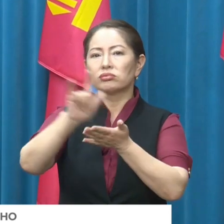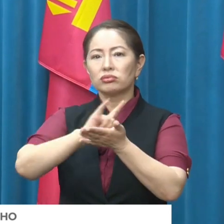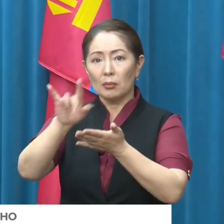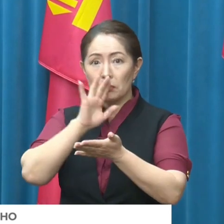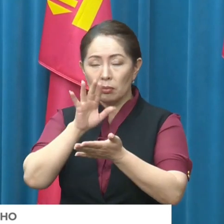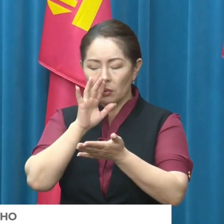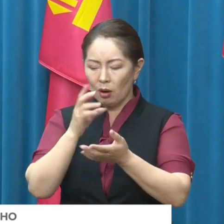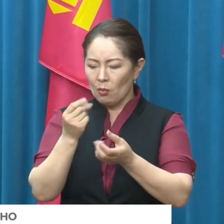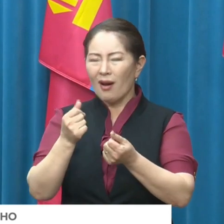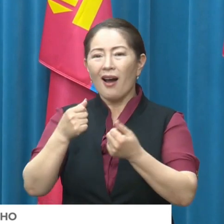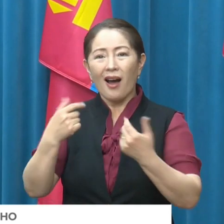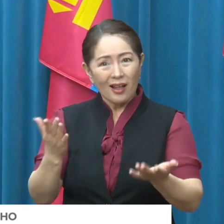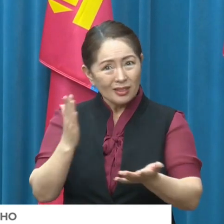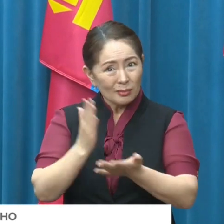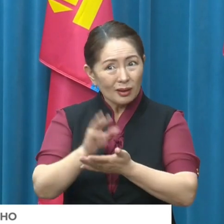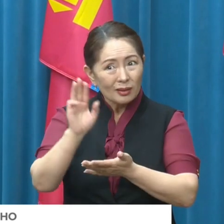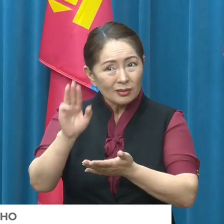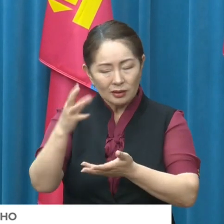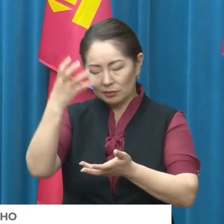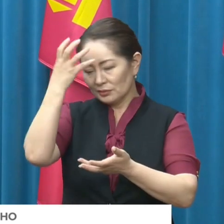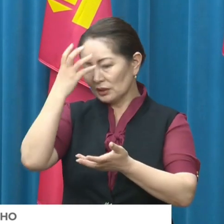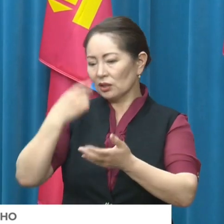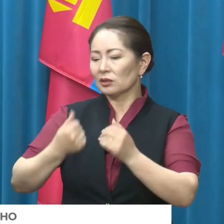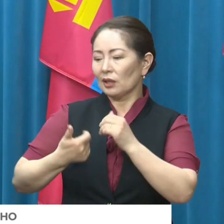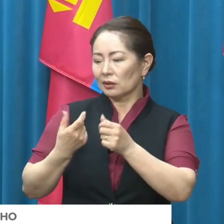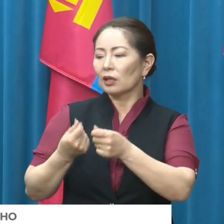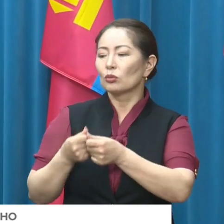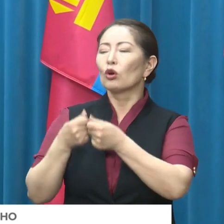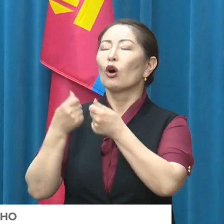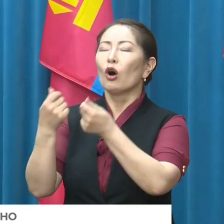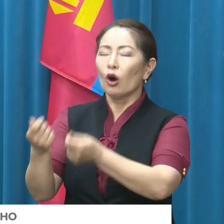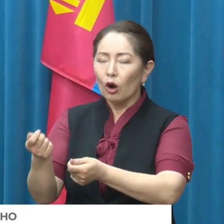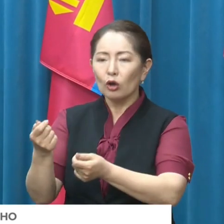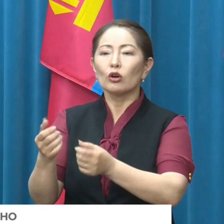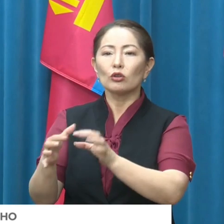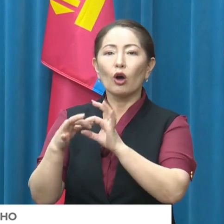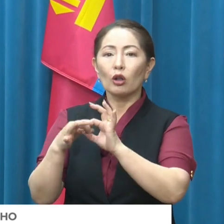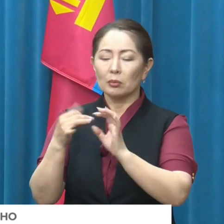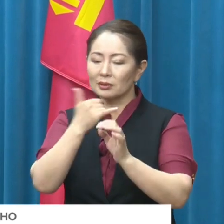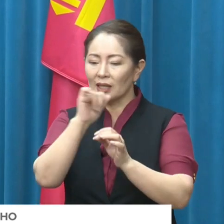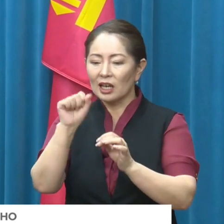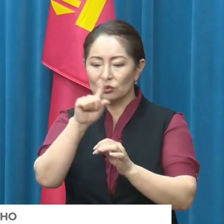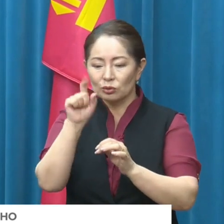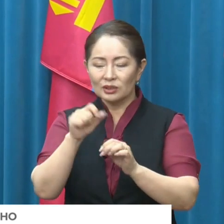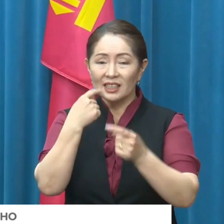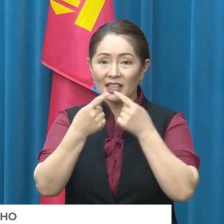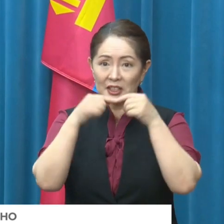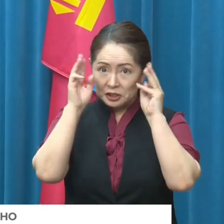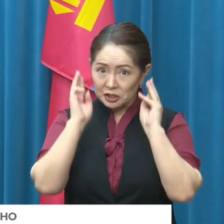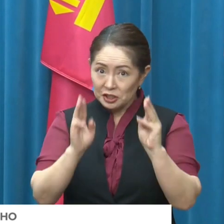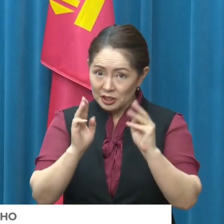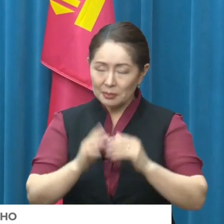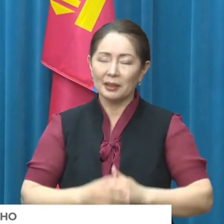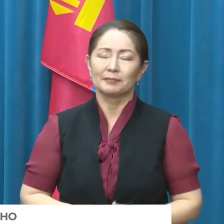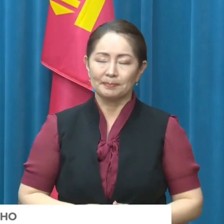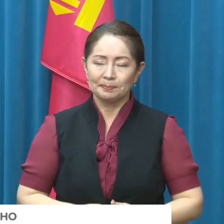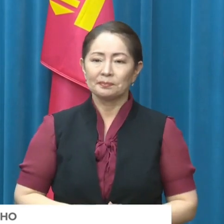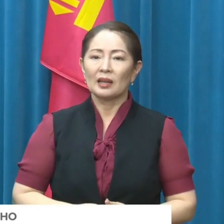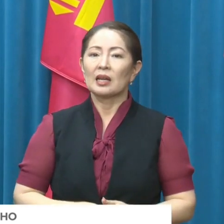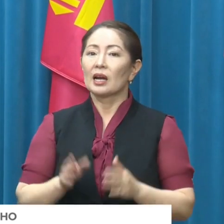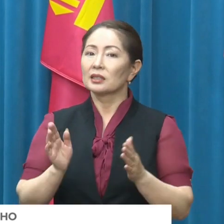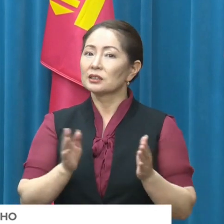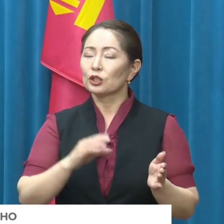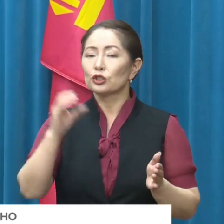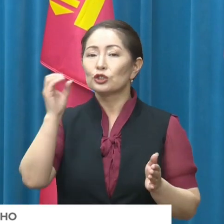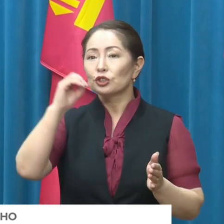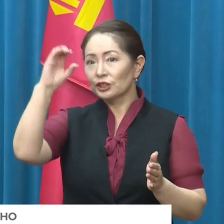алдагдaltaа нисдэг учраас засгийн газраас тодорхой хэмжээний татаас өгөх асуудал шийдэгдсэн гэсэн үг юм. За, мөн